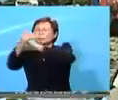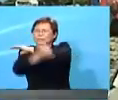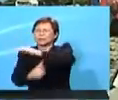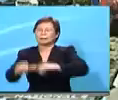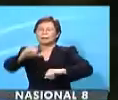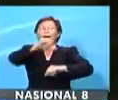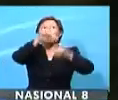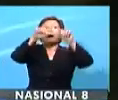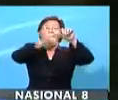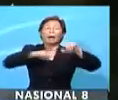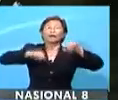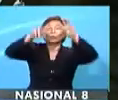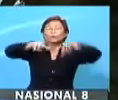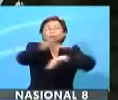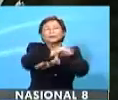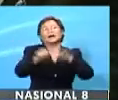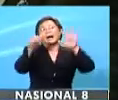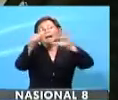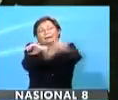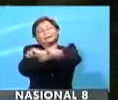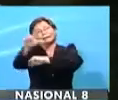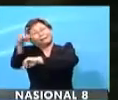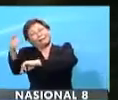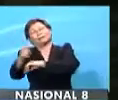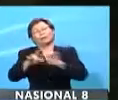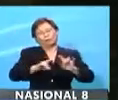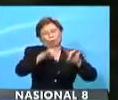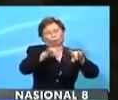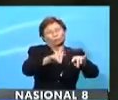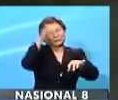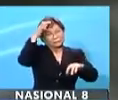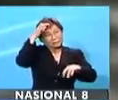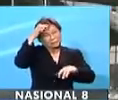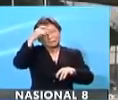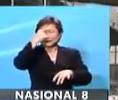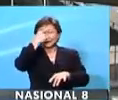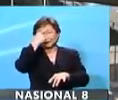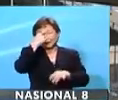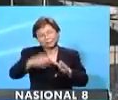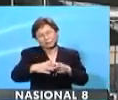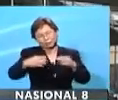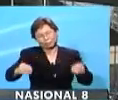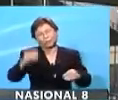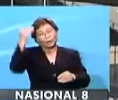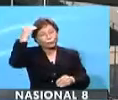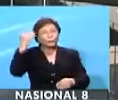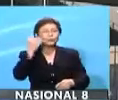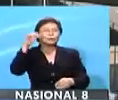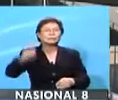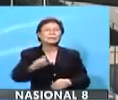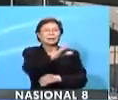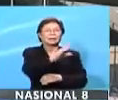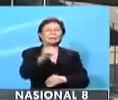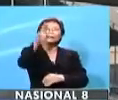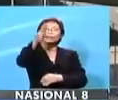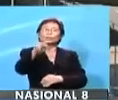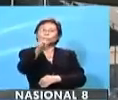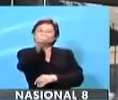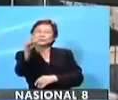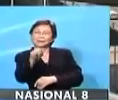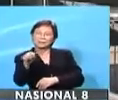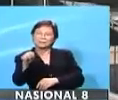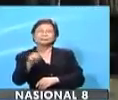anggota ASEAN dan 6 negara lain iaitu Australia, China, India, Jepun, Korea Selatan dan New Zealand.